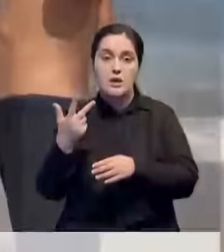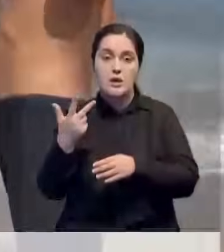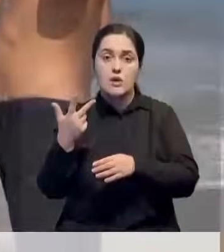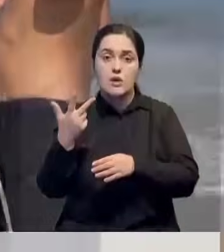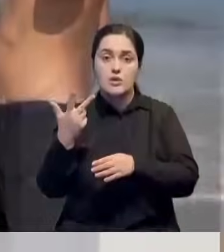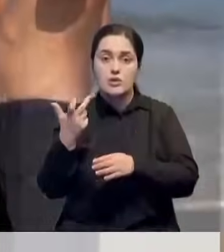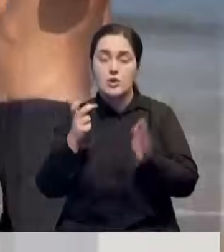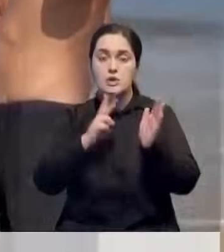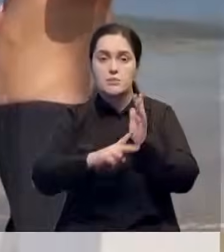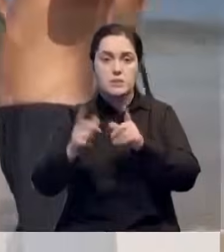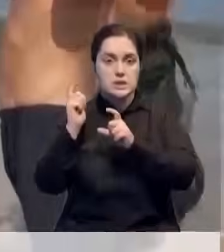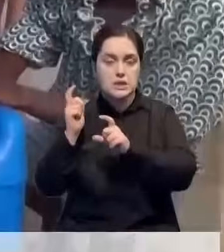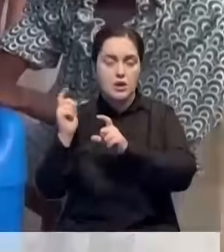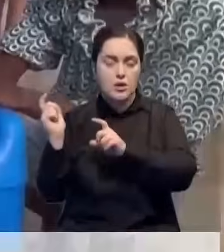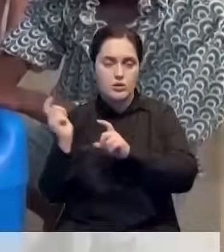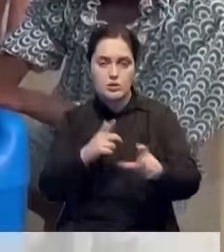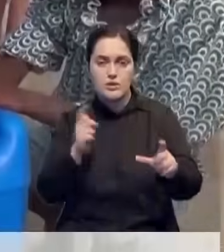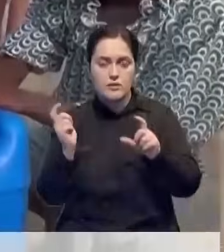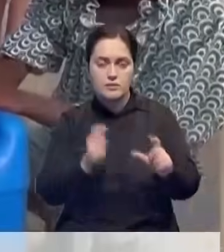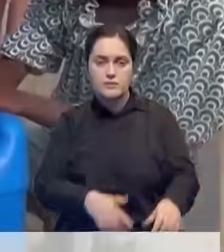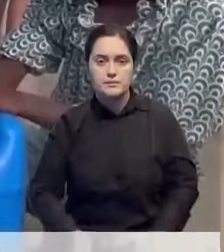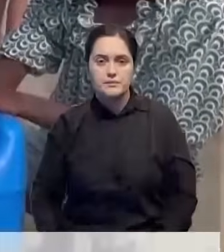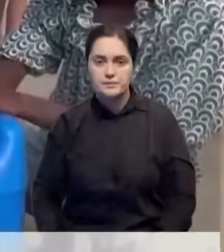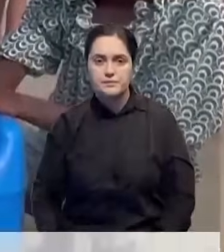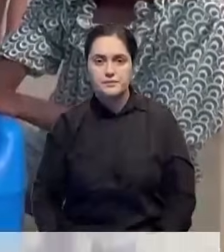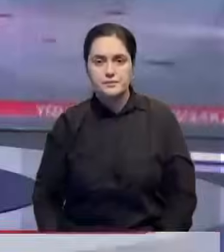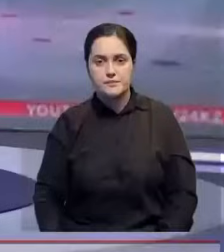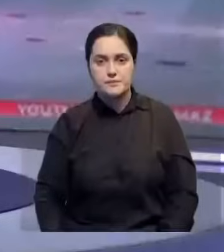Газу ехали больше 370 грузовиков.